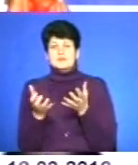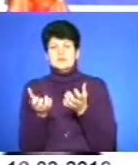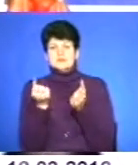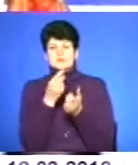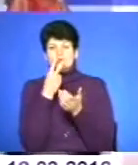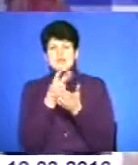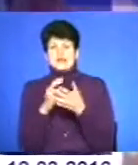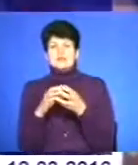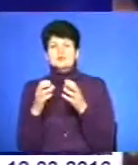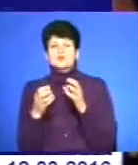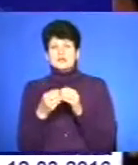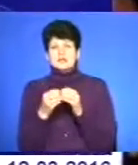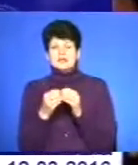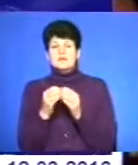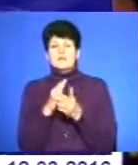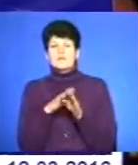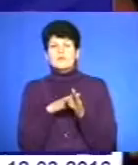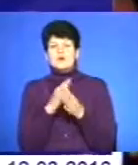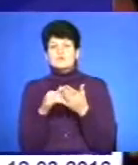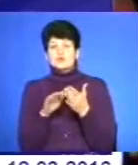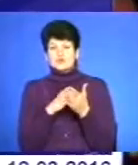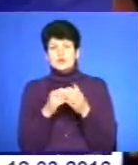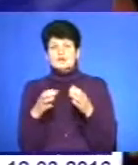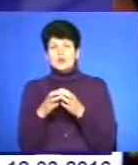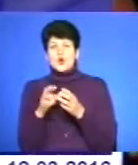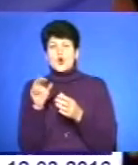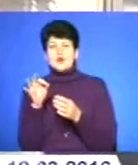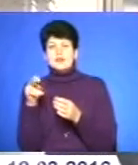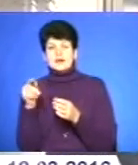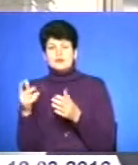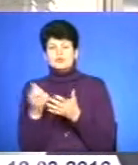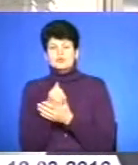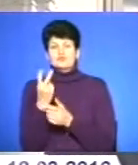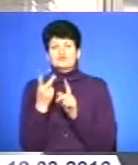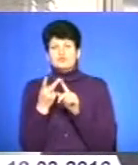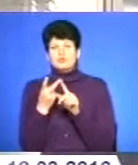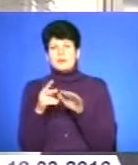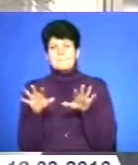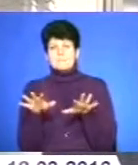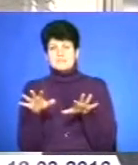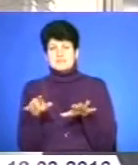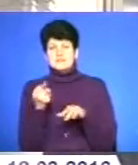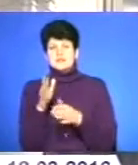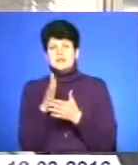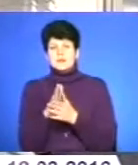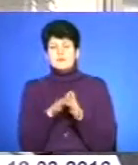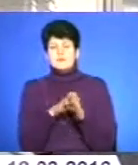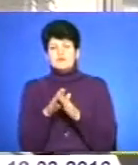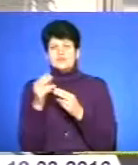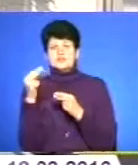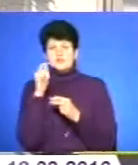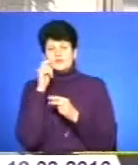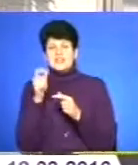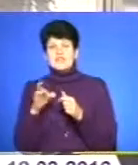і на результатах. В абсолютній категорії Олег здобув 2-е місце. Олег минулого року став абсолютним чемпіоном Європи, тобто він став